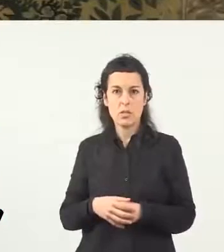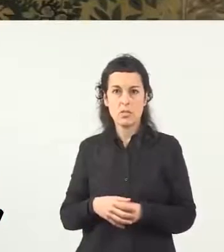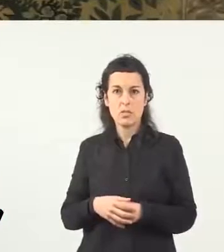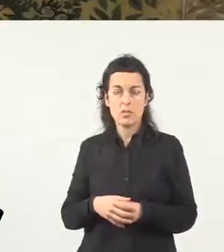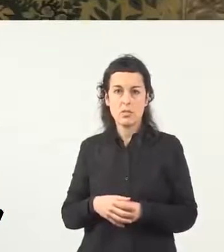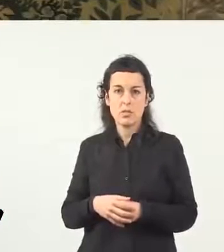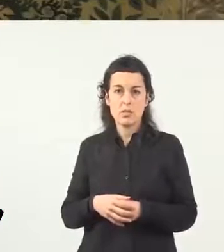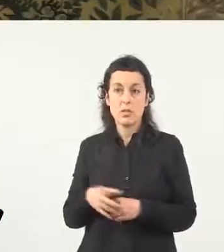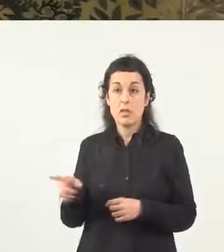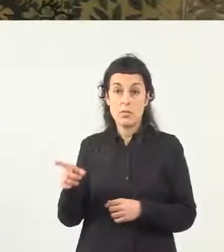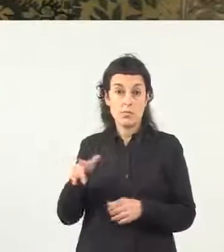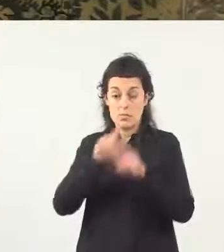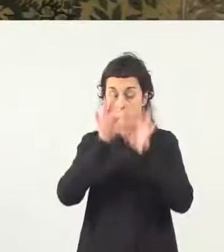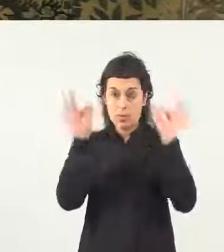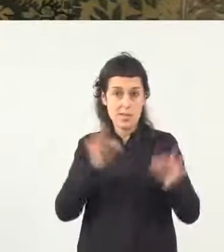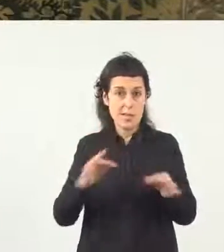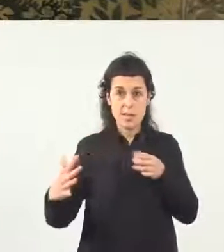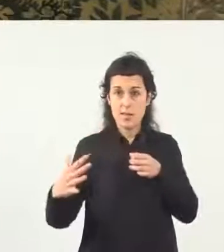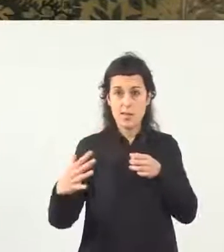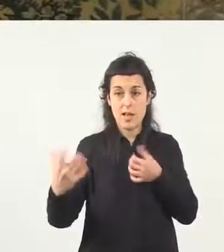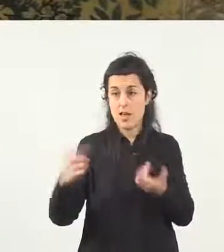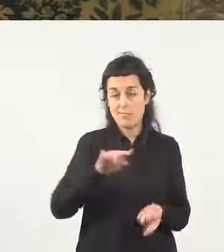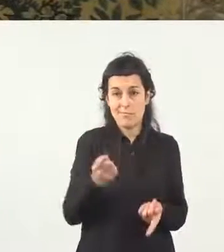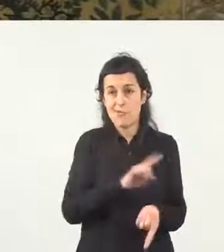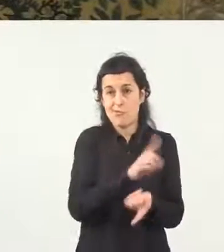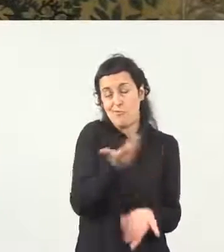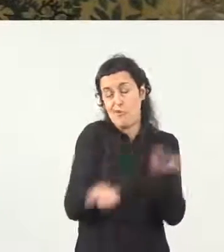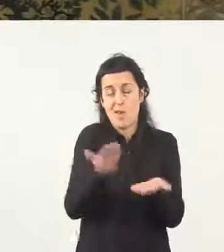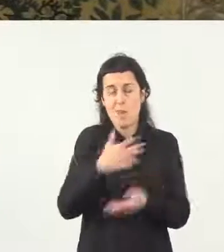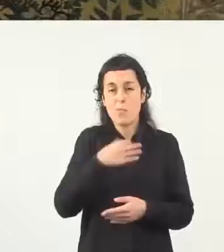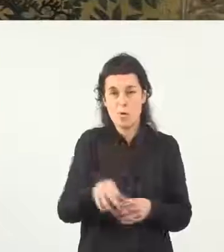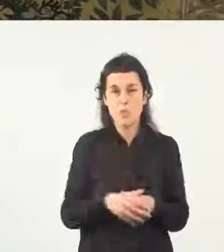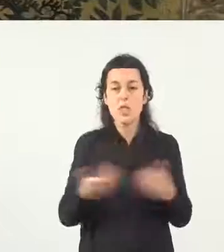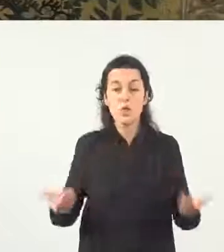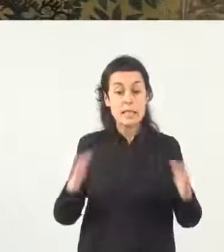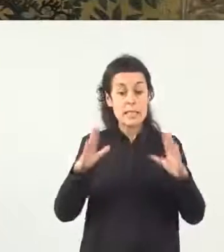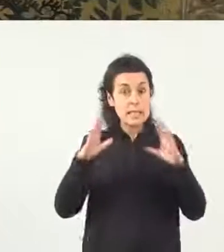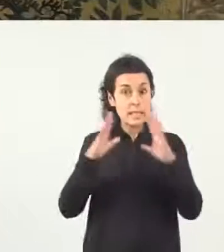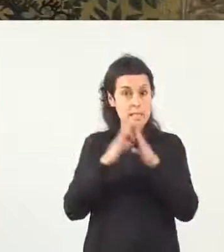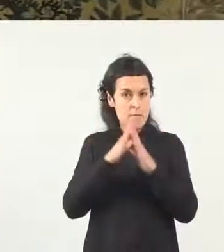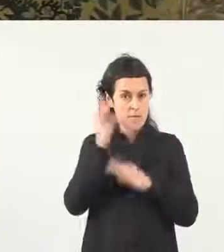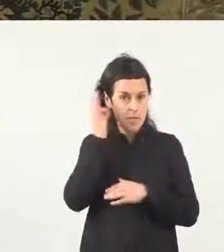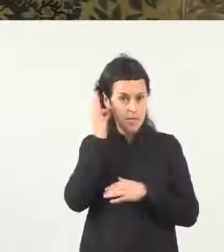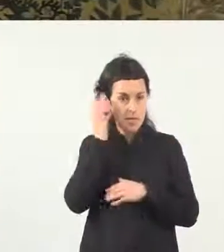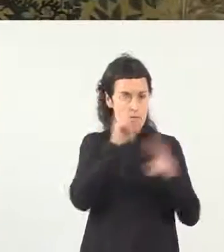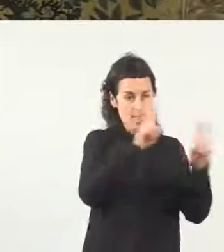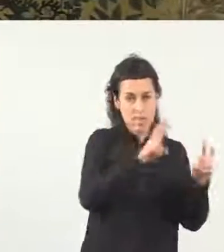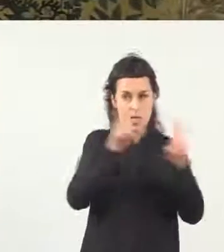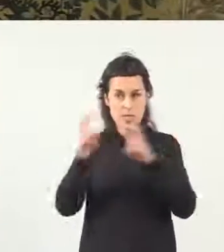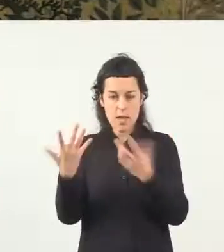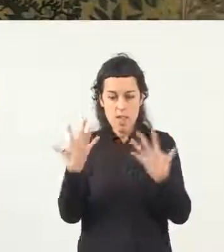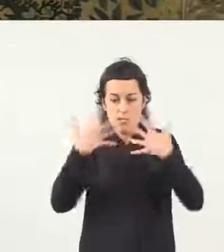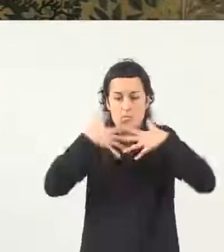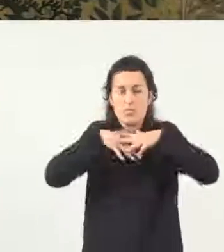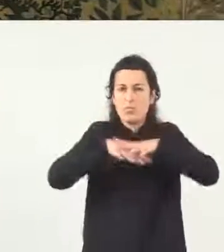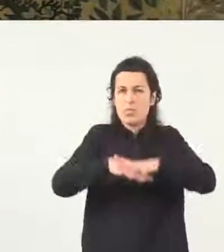dezakegu maila batean hori hemen. Kapaz izango gara feministak, gaibiak, nolabait, ustartzeko